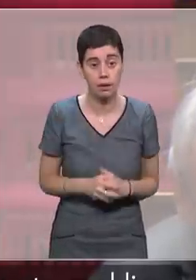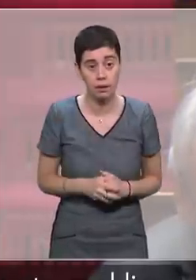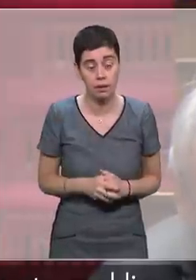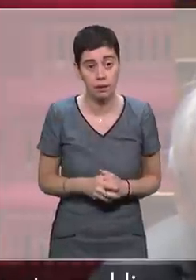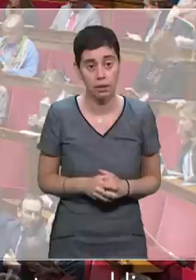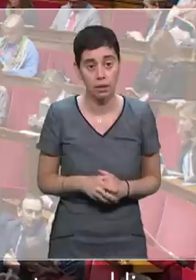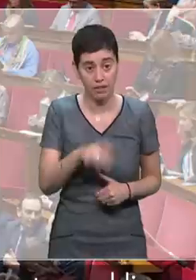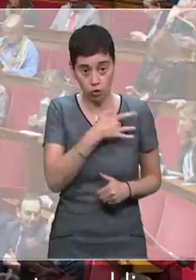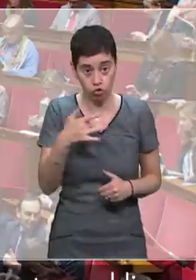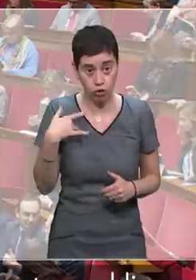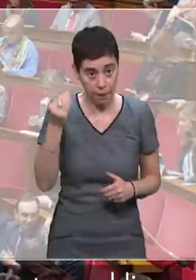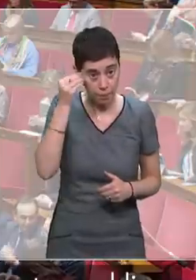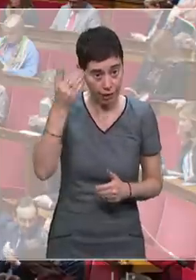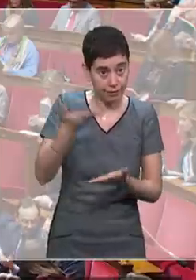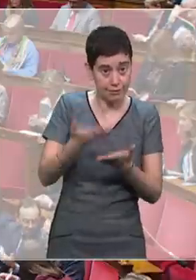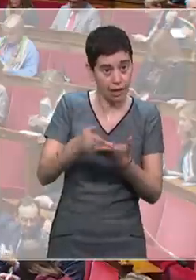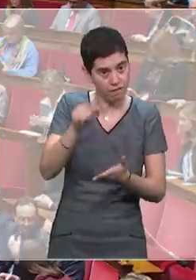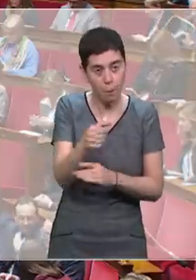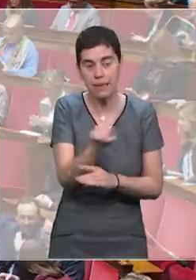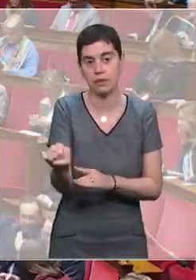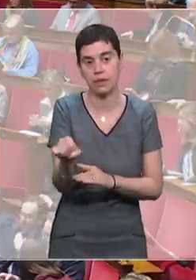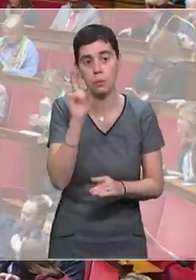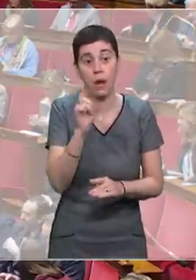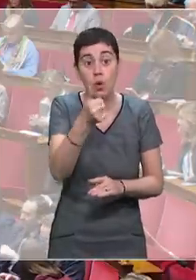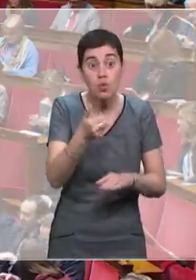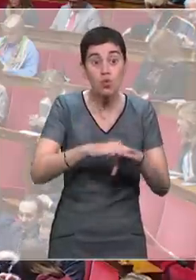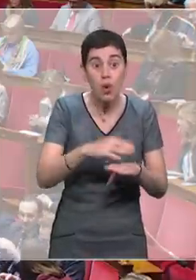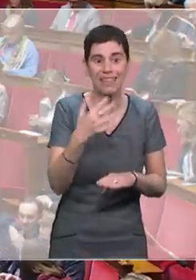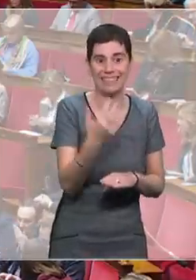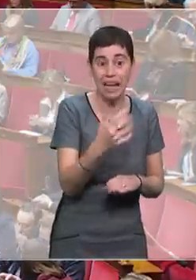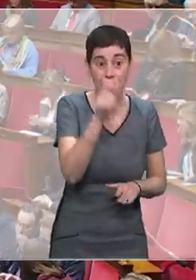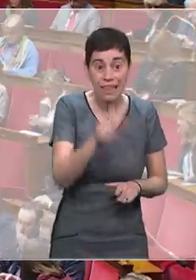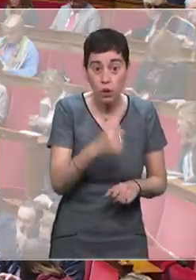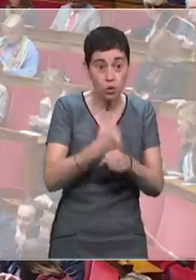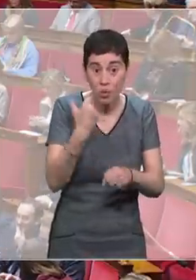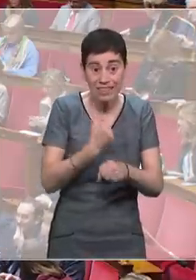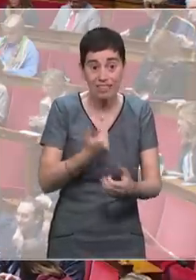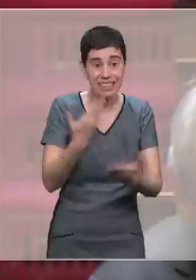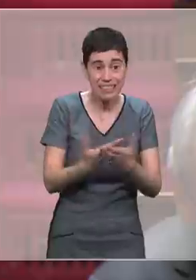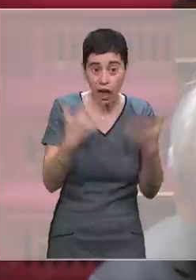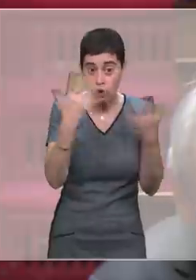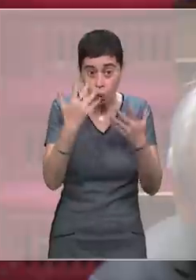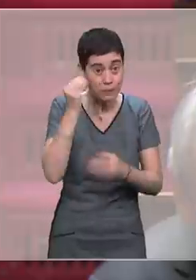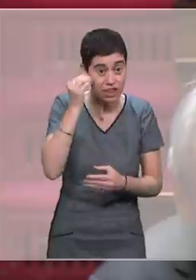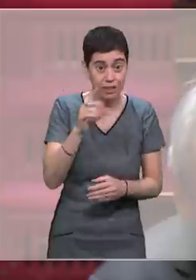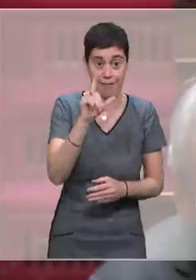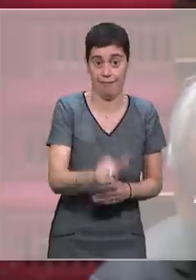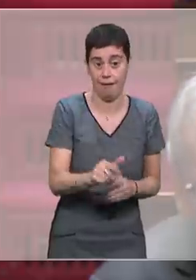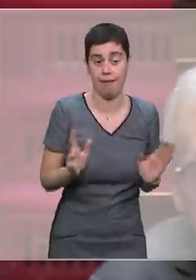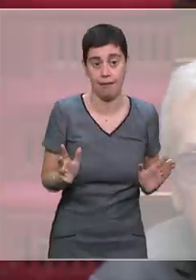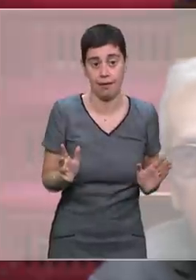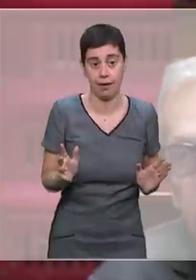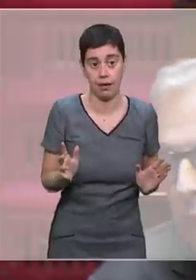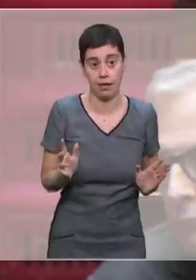enfin faire de la santé mentale une priorité alors qu'une personne sur cinq est touchée chaque année par un trouble psychique au lieu de laisser